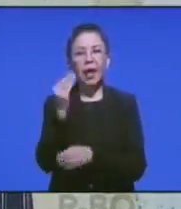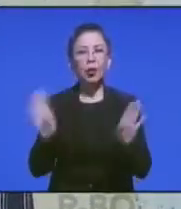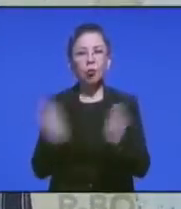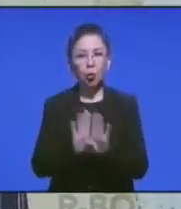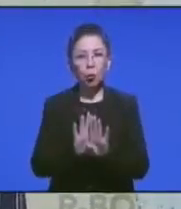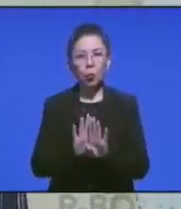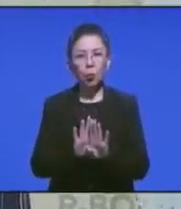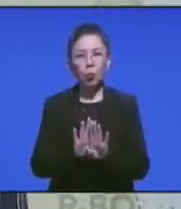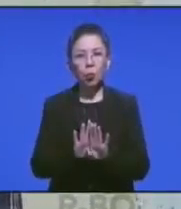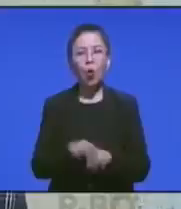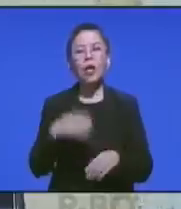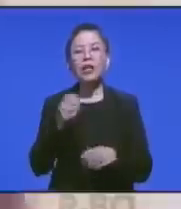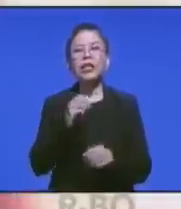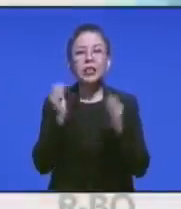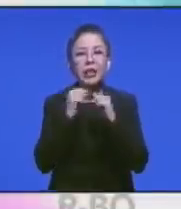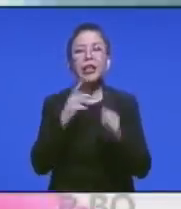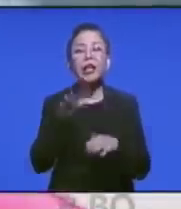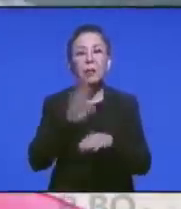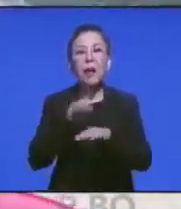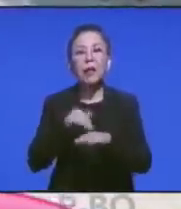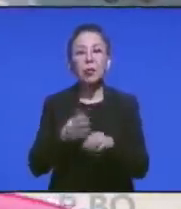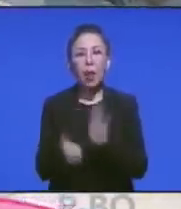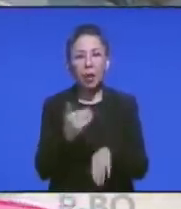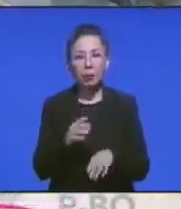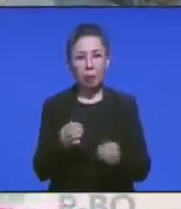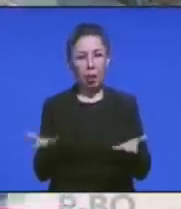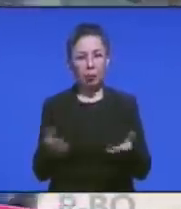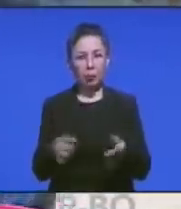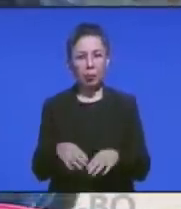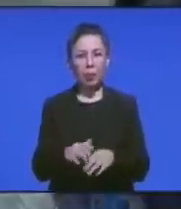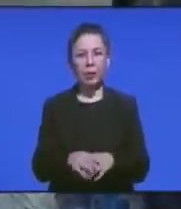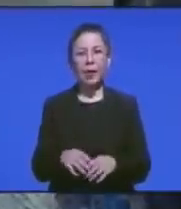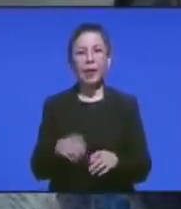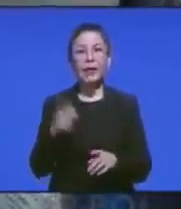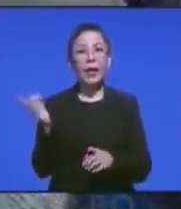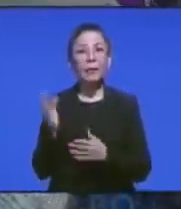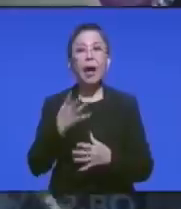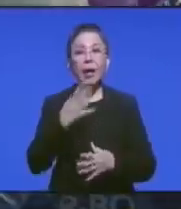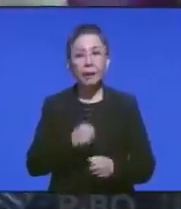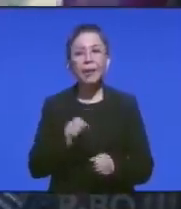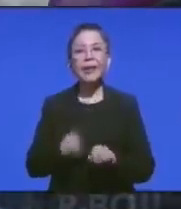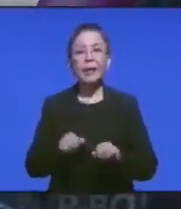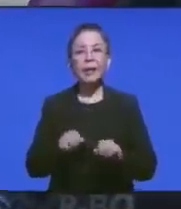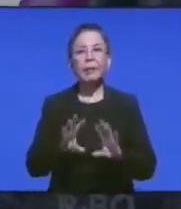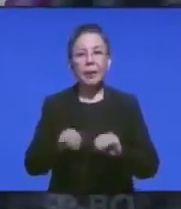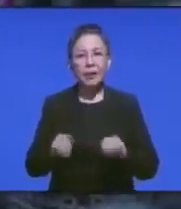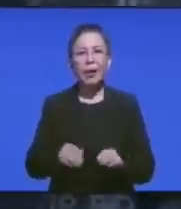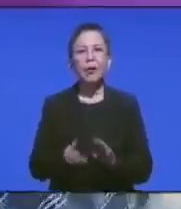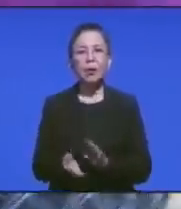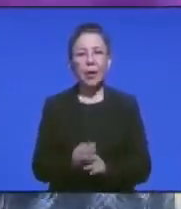Katanya dibilangnya, op, nanti dipanggil lagi. Tapi nggak tahu juga. Darsi berharap dirinya masih bisa bekerja